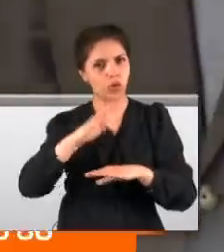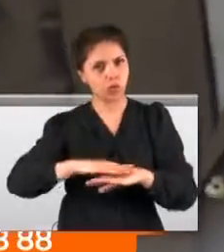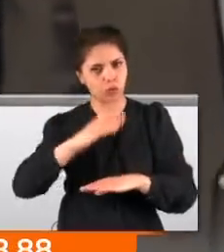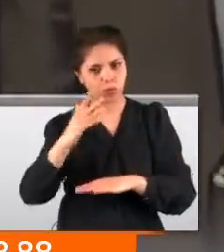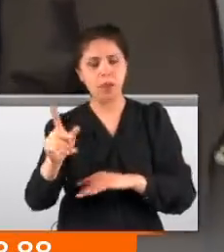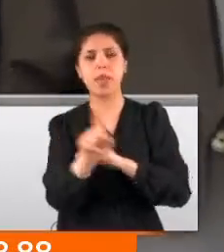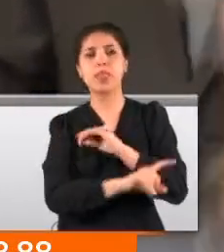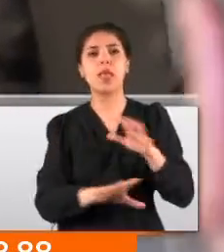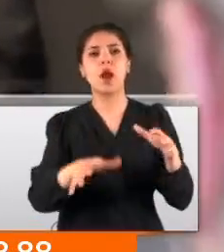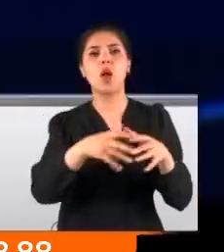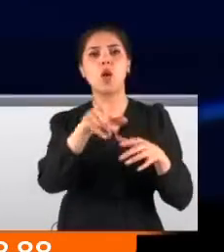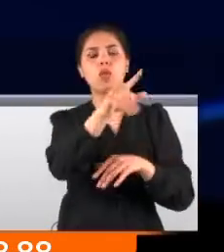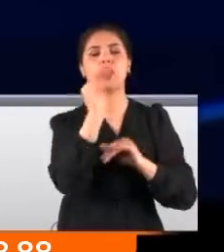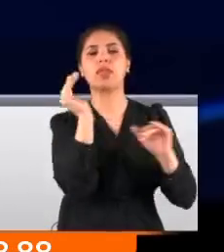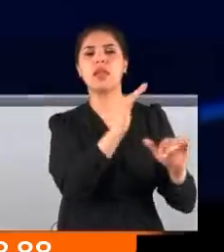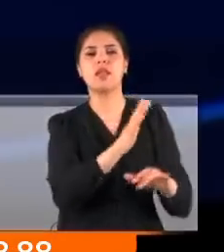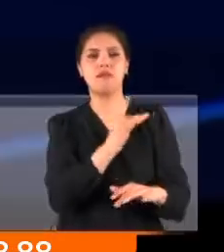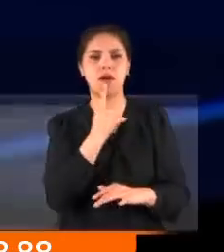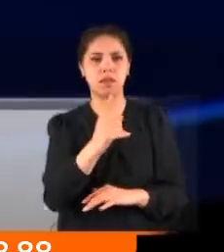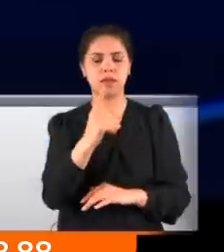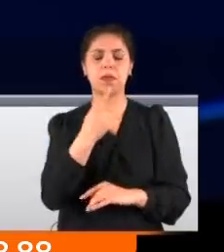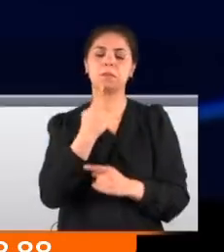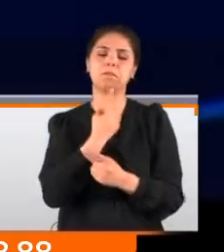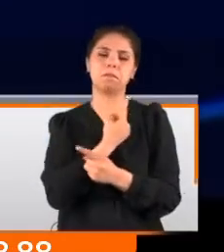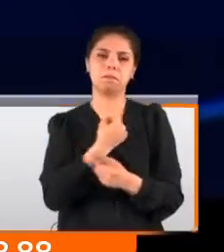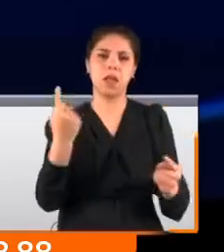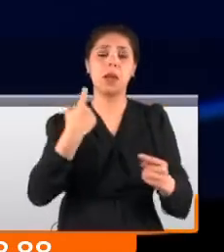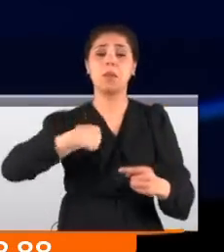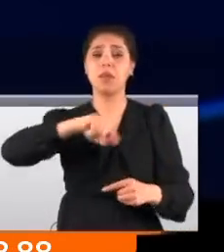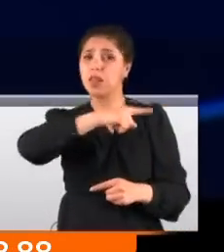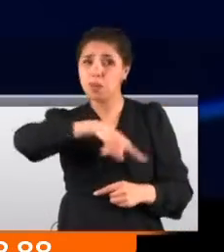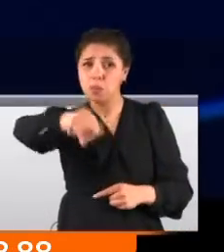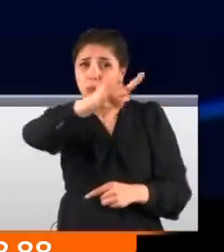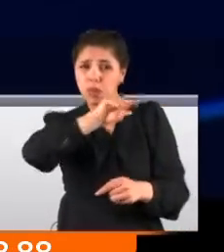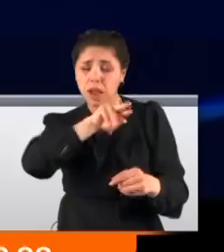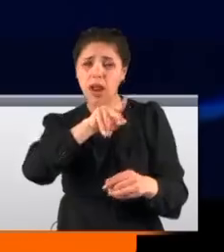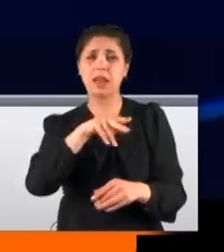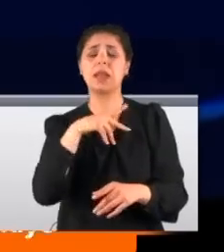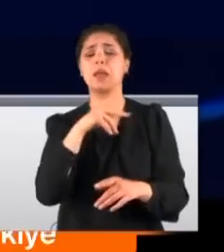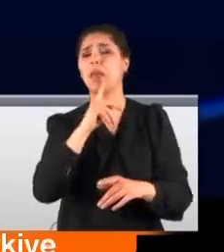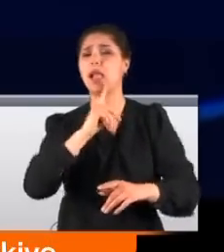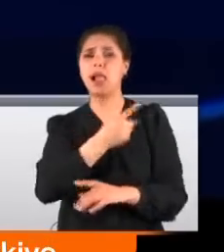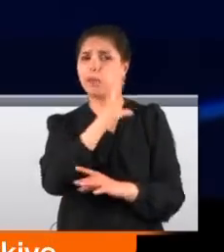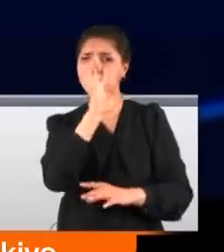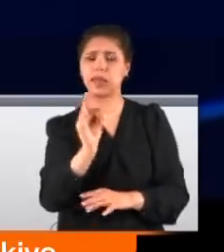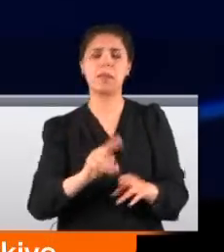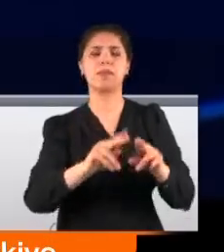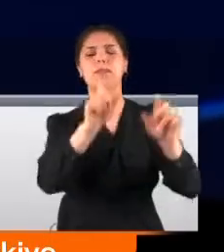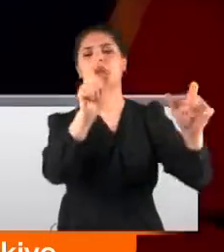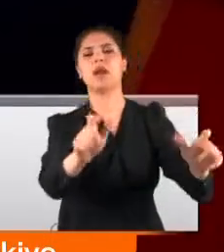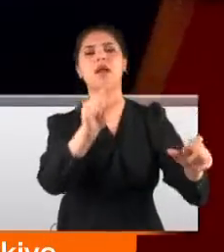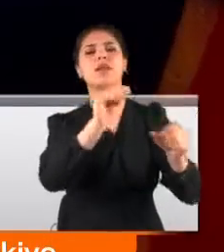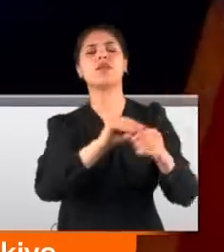örgütlerinden gelen desteği hatırlattı. Biz bunlar gibi talimatı Kandil'den